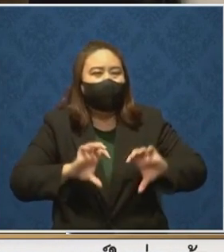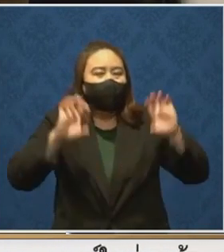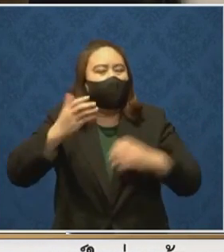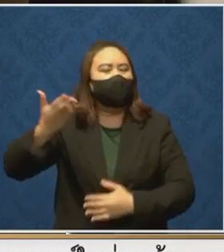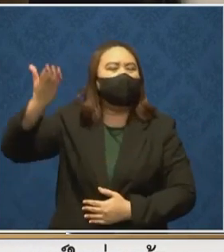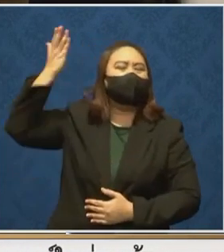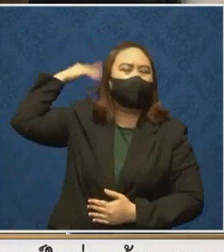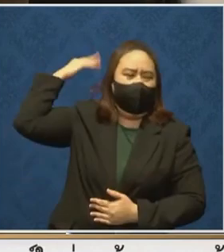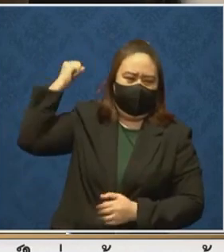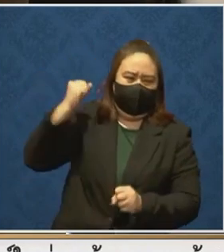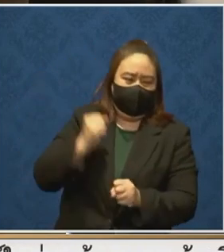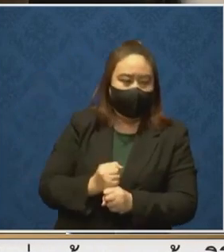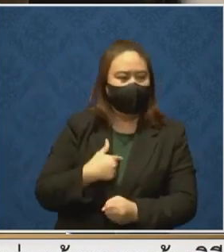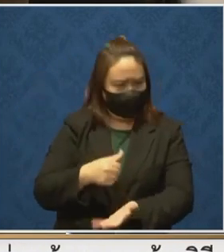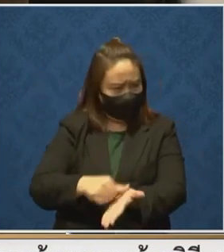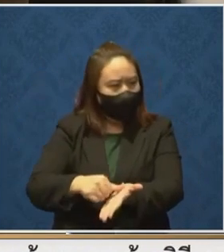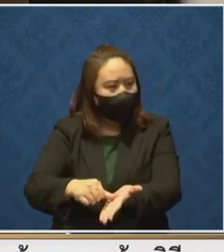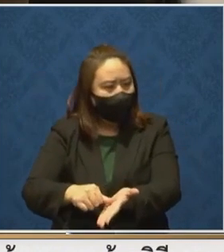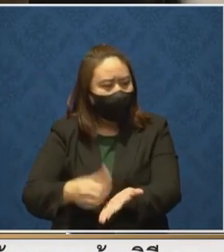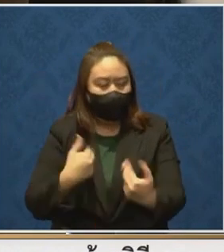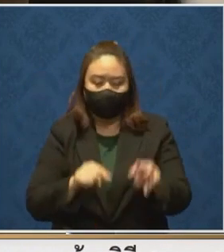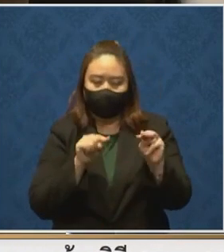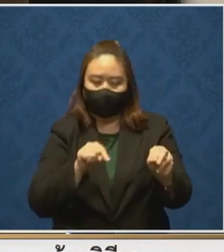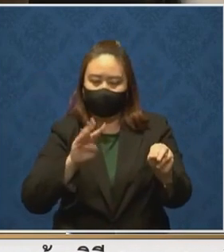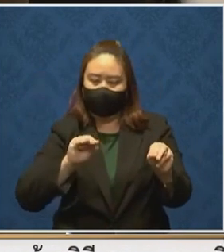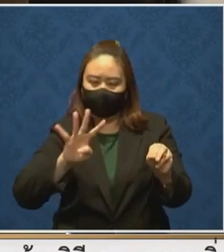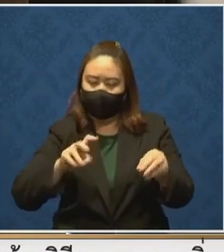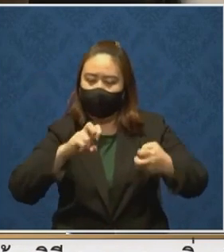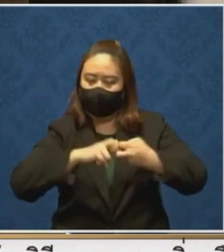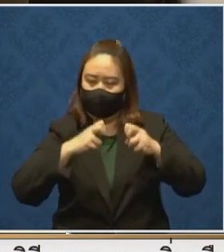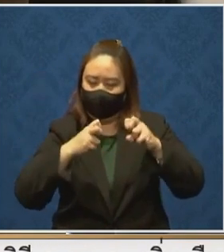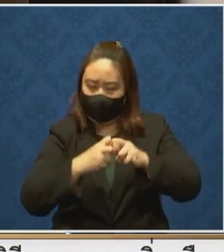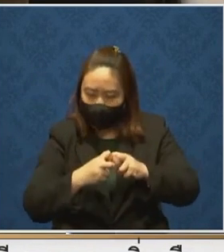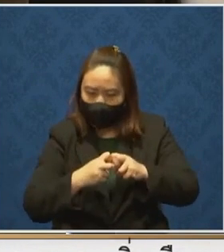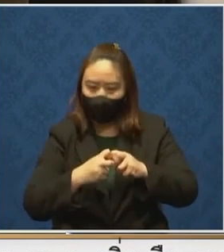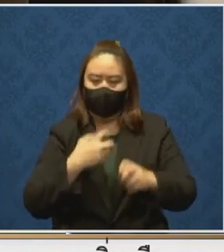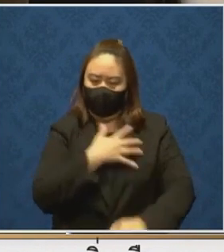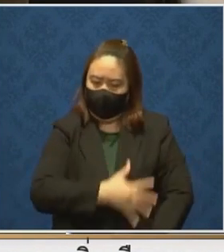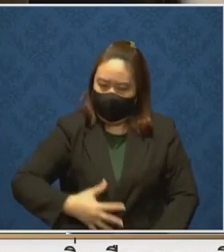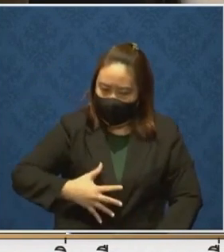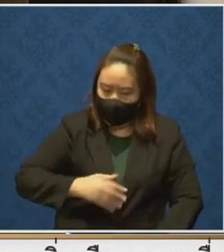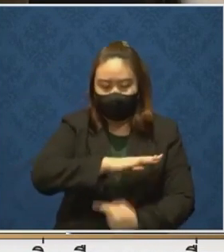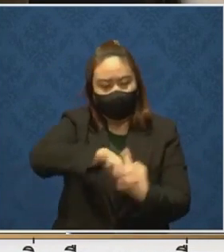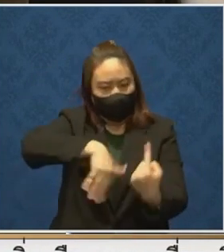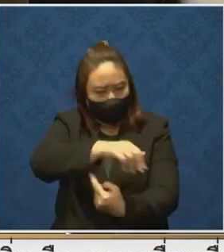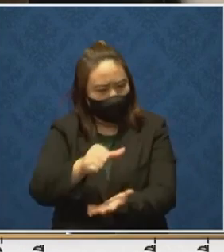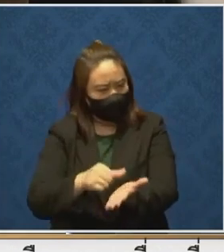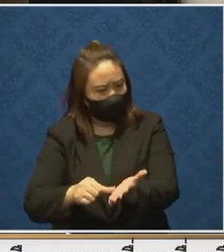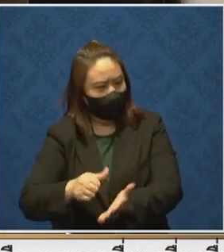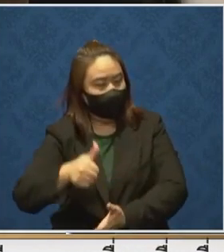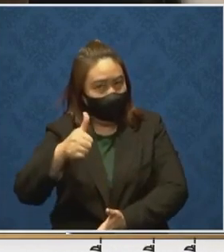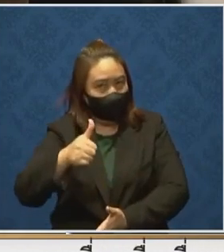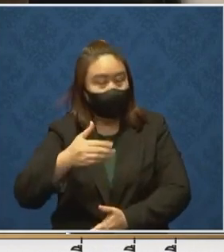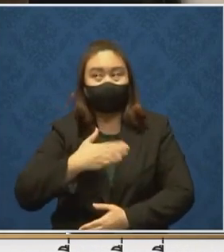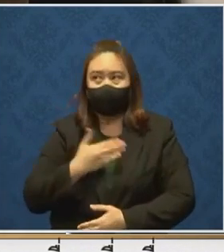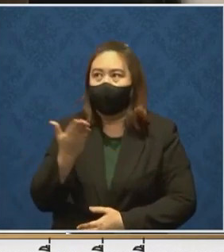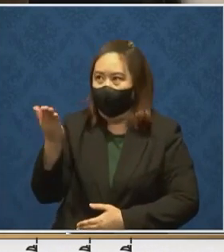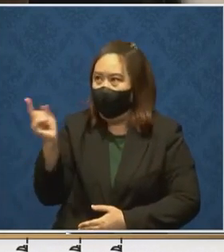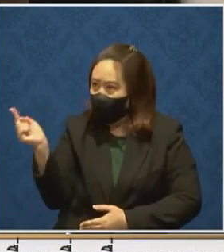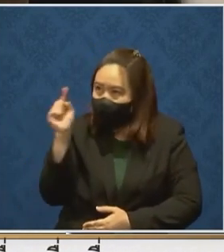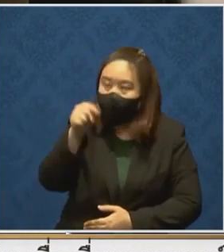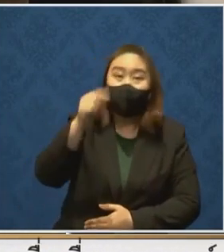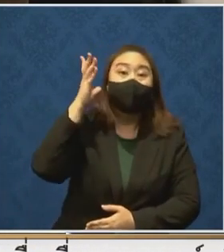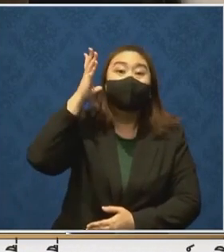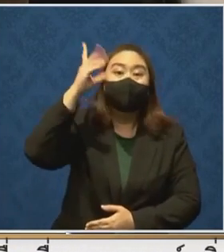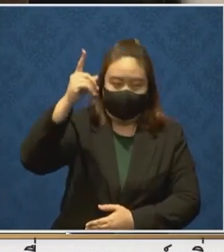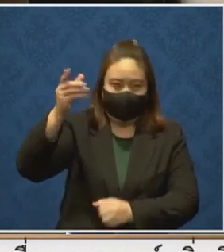่านที่yttะใช้จช Texanก สามารปหาทุกาภาพและสงแตร้ได้จริงนฉนใหอท้าให้ท่านไปถแงข่ววพixelงี้